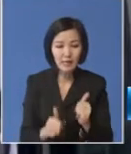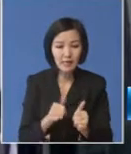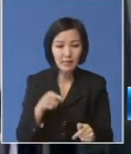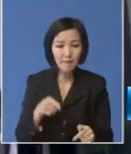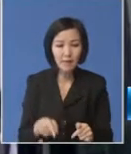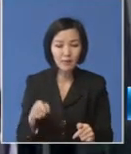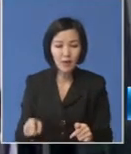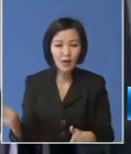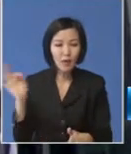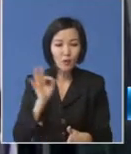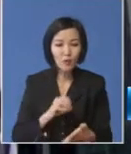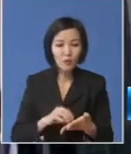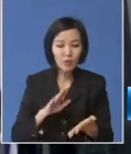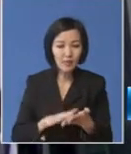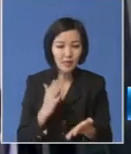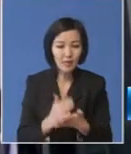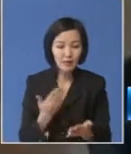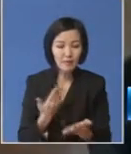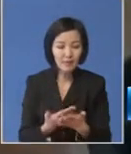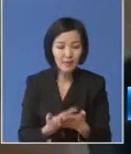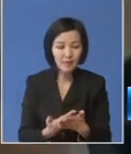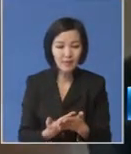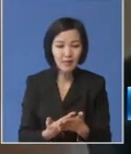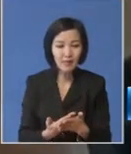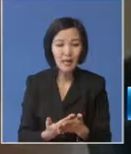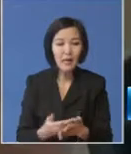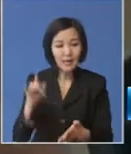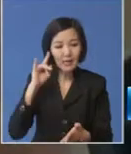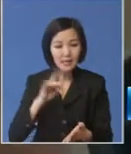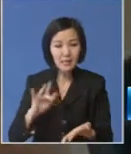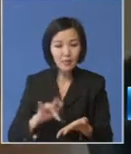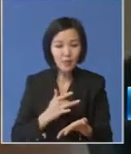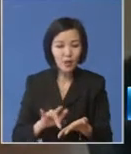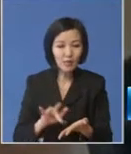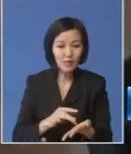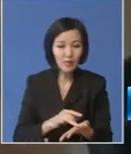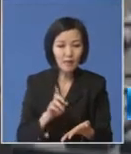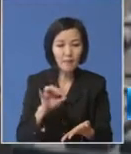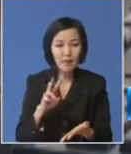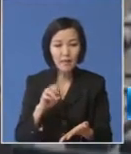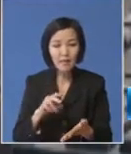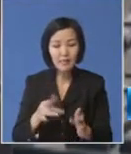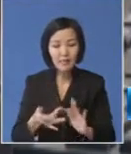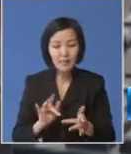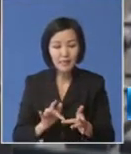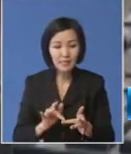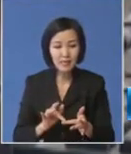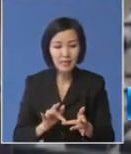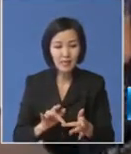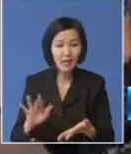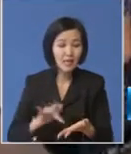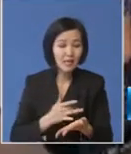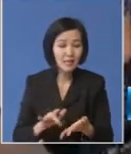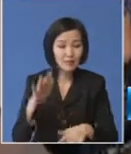мыңдаған қолданушы тіркелген. Мәселен, хакерлер қазақстандық бухгалтерлерге арналған Balance.kz порталына еніп, ондағы есеп-қисаптар